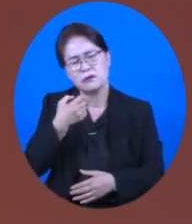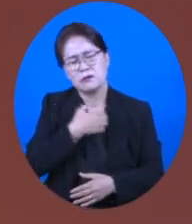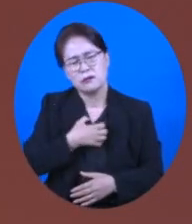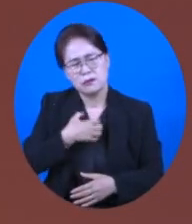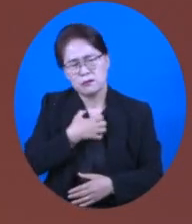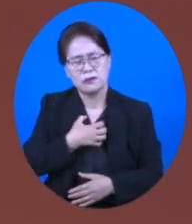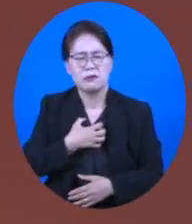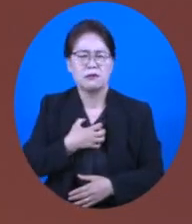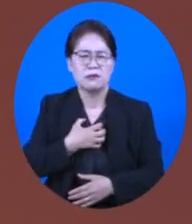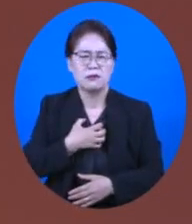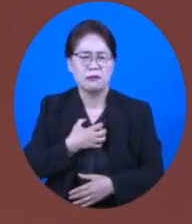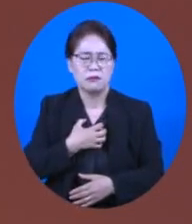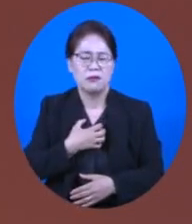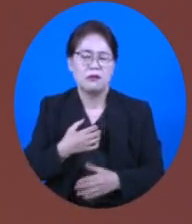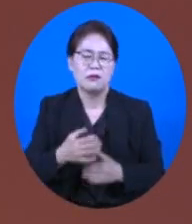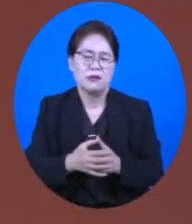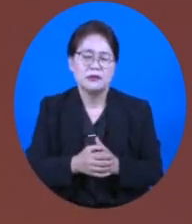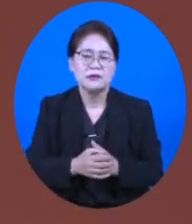얼마나 괴로웠겠어요?